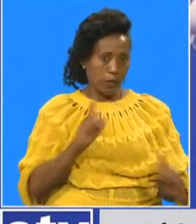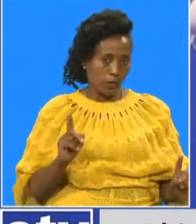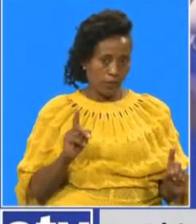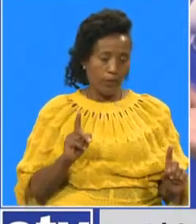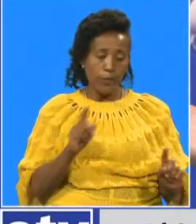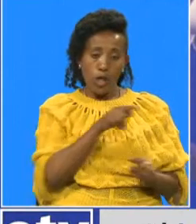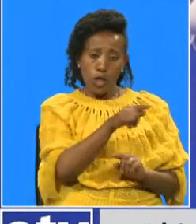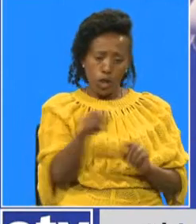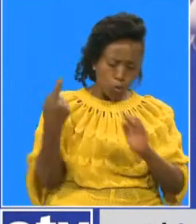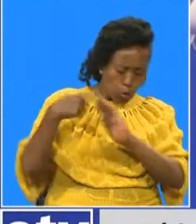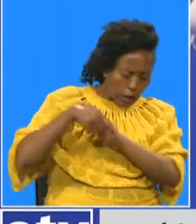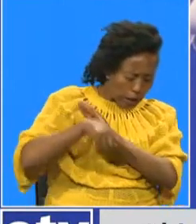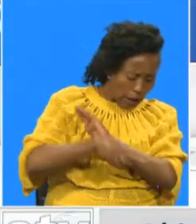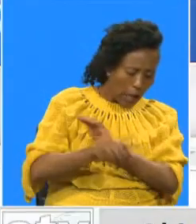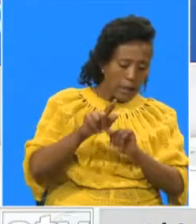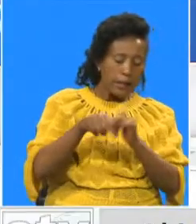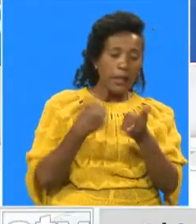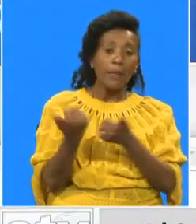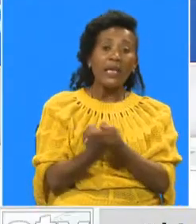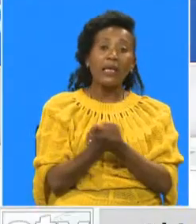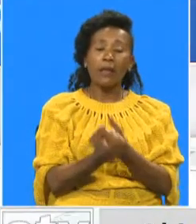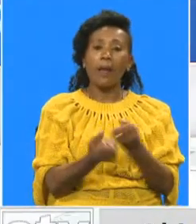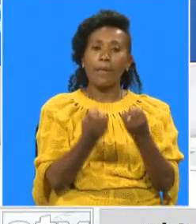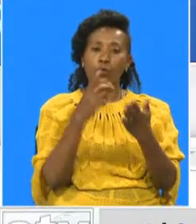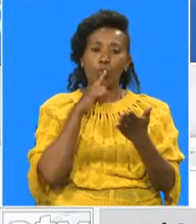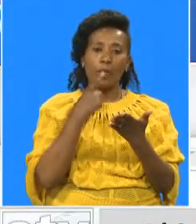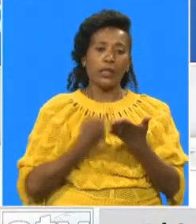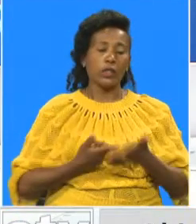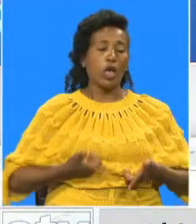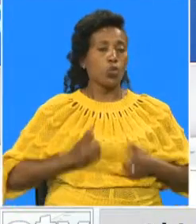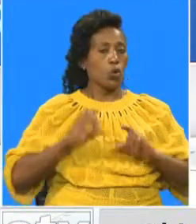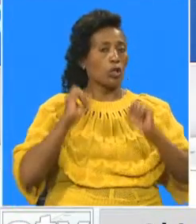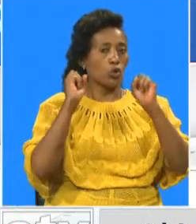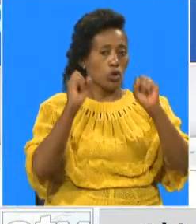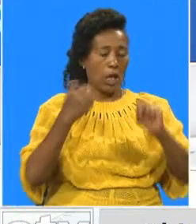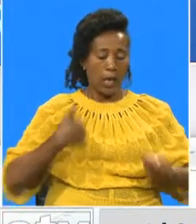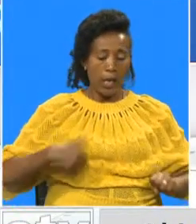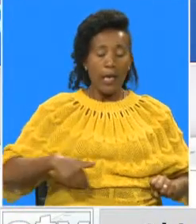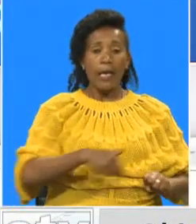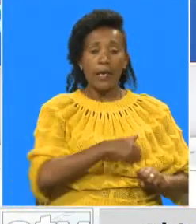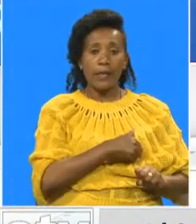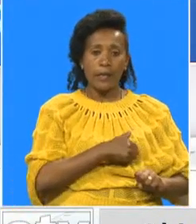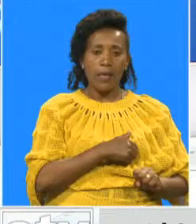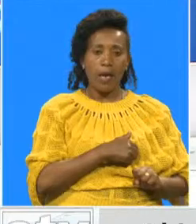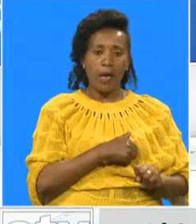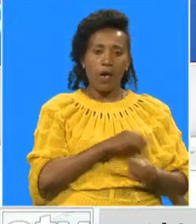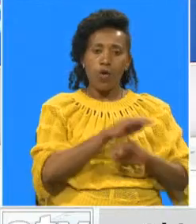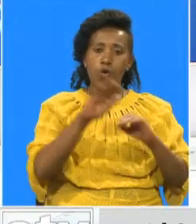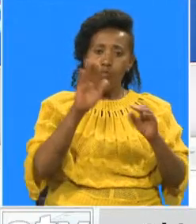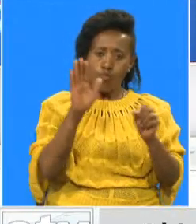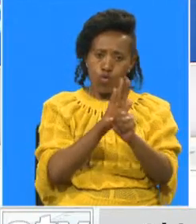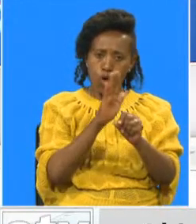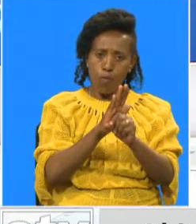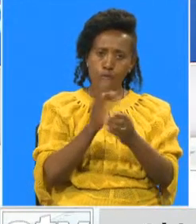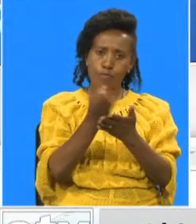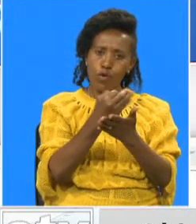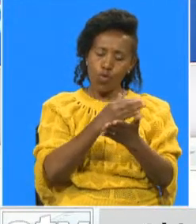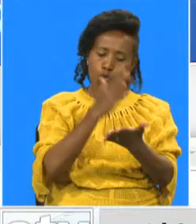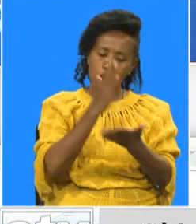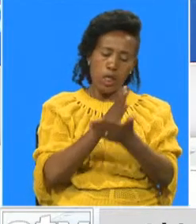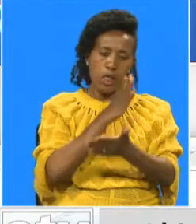እነሱ ዲቴይሉ ስለሚከታተል ብዙ መረጃ ሊኖራቸው ይችላል። እኛ the whole ምርቱ እንዳይቆም